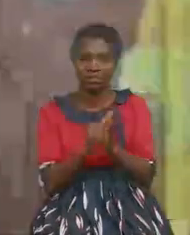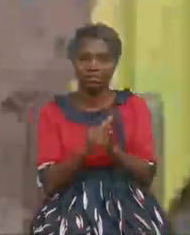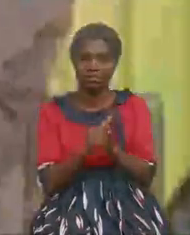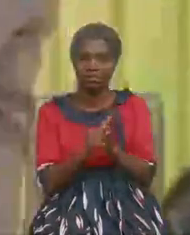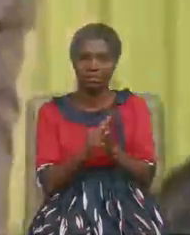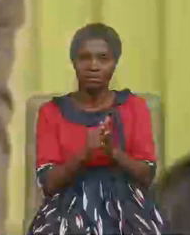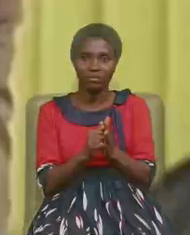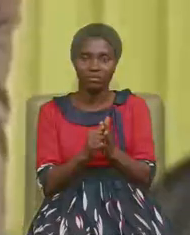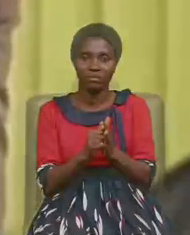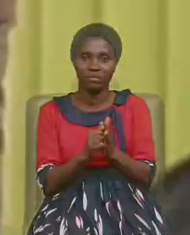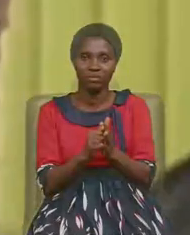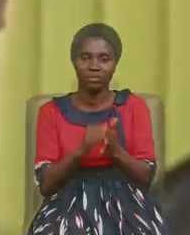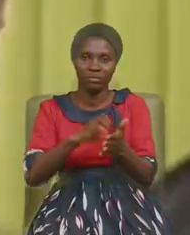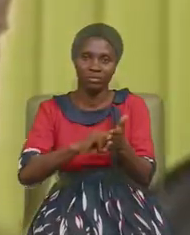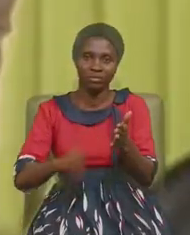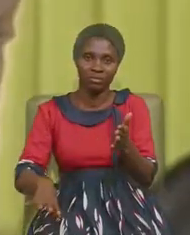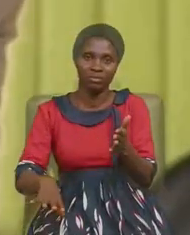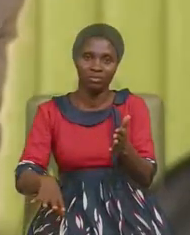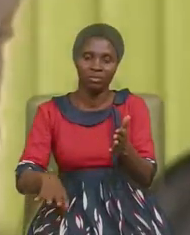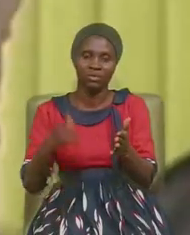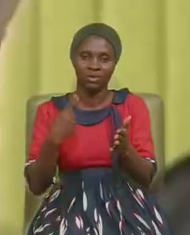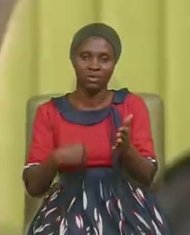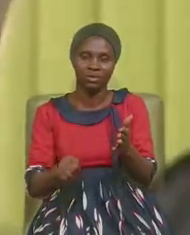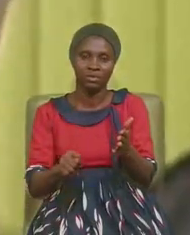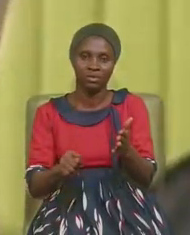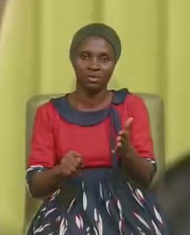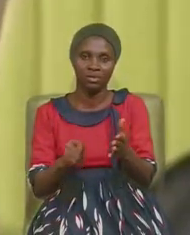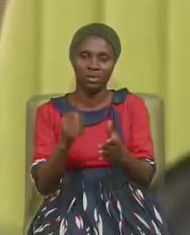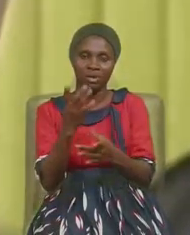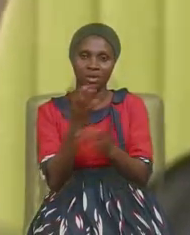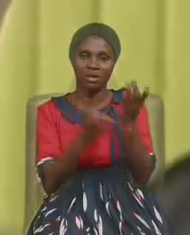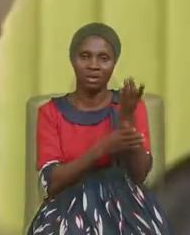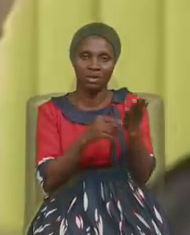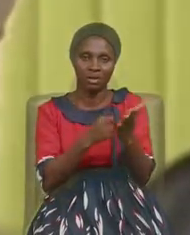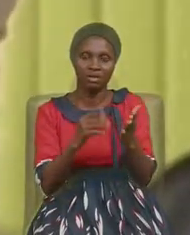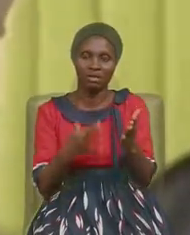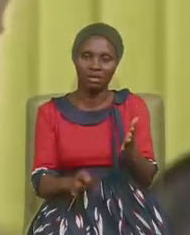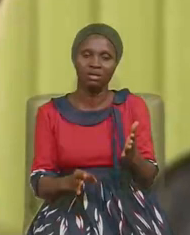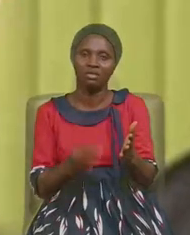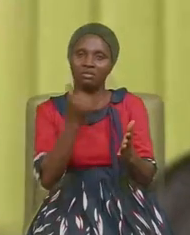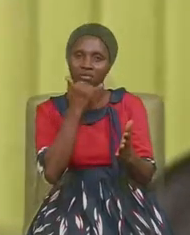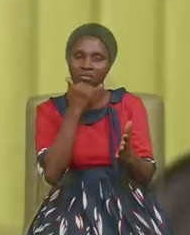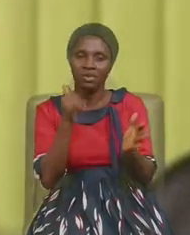il a effacé l'acte dont les ordonnances nous condamnaient